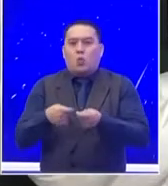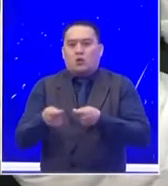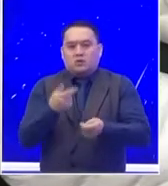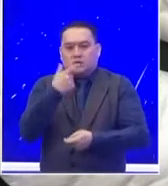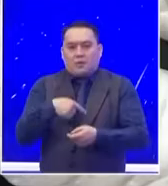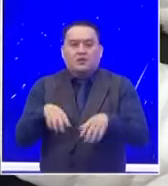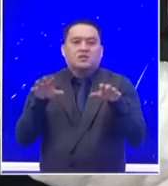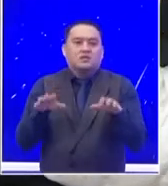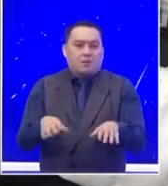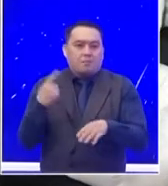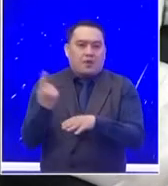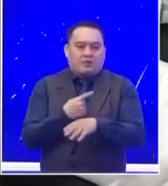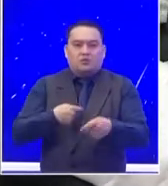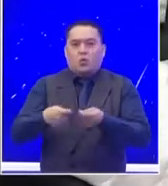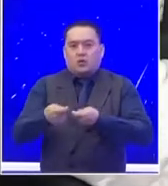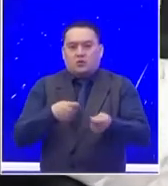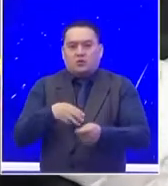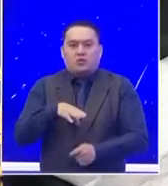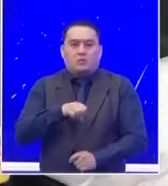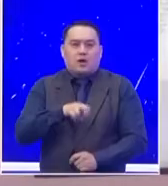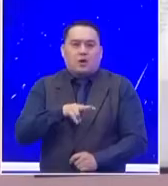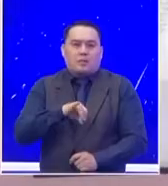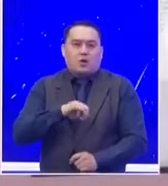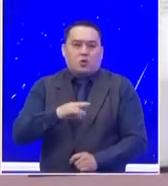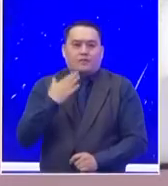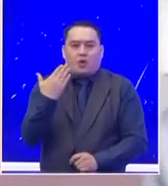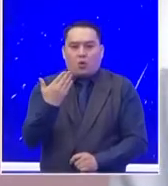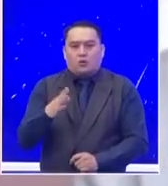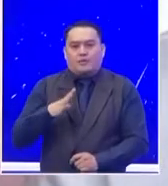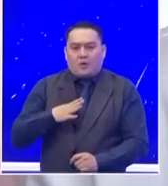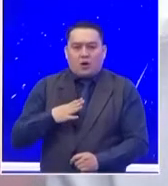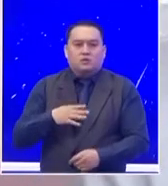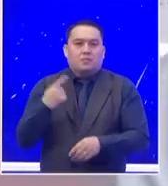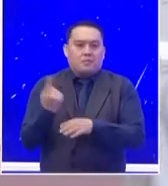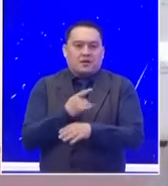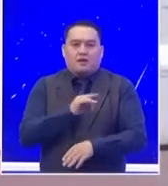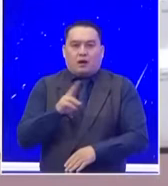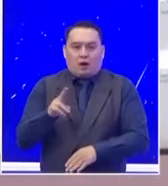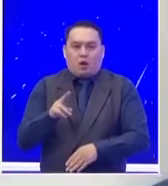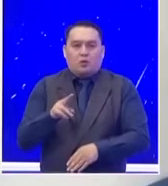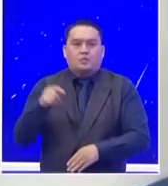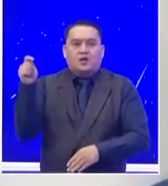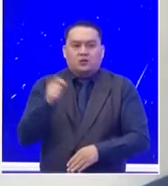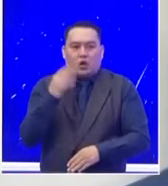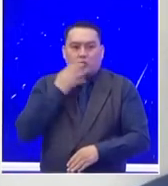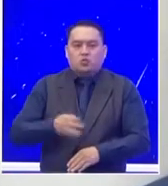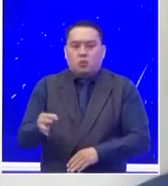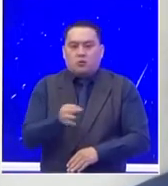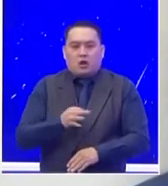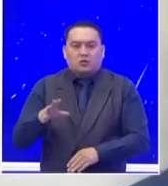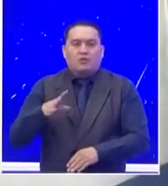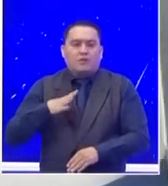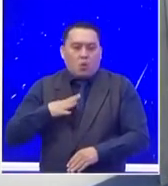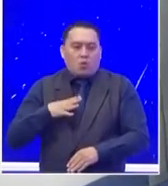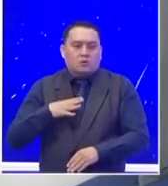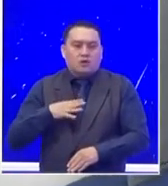сам председатель первого антикоррупционного медиацентра Тюлеген Байгулов. И первым по республике он посетил Алматинскую область. В